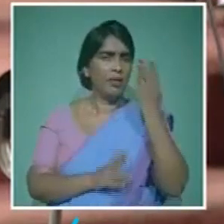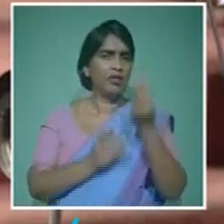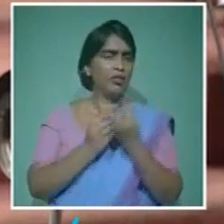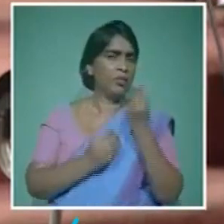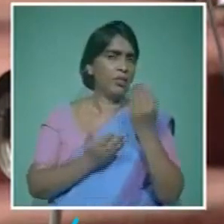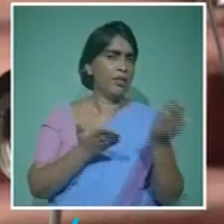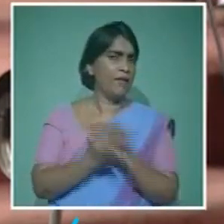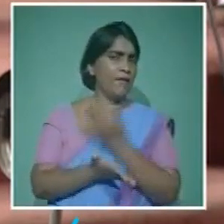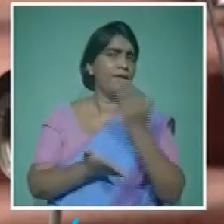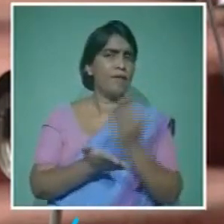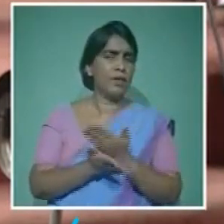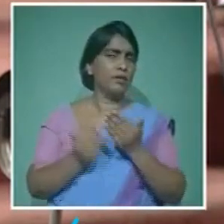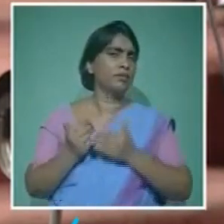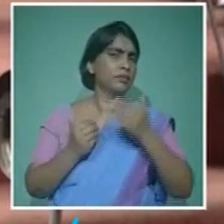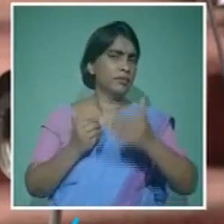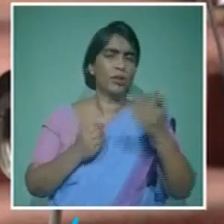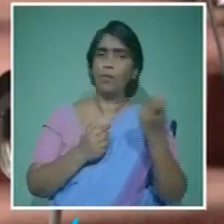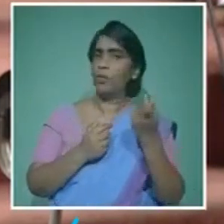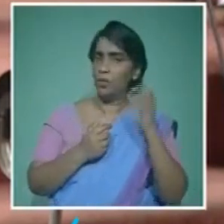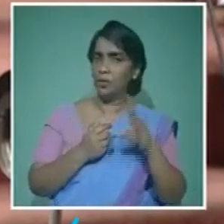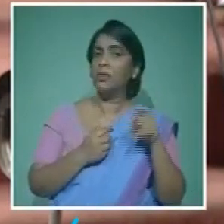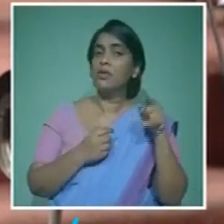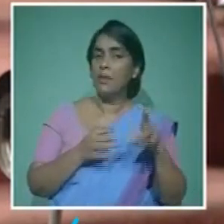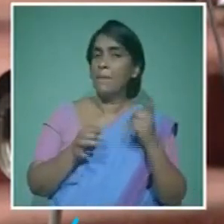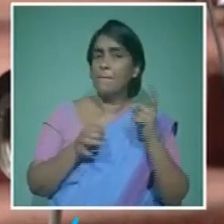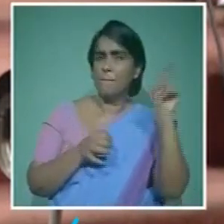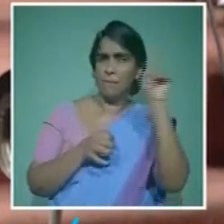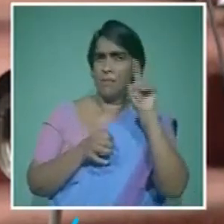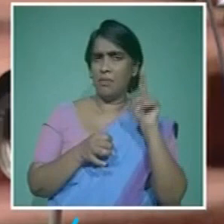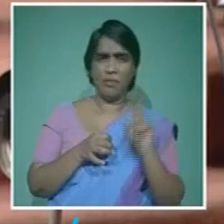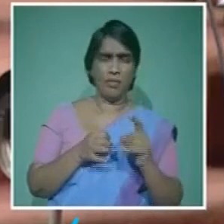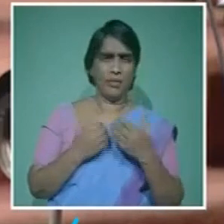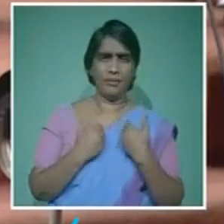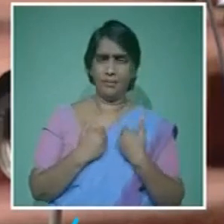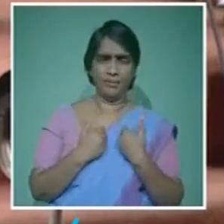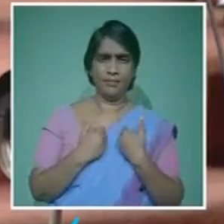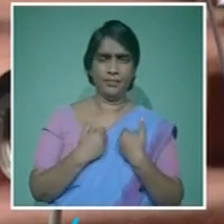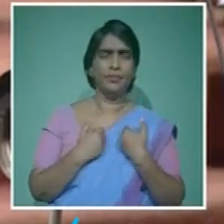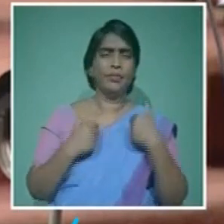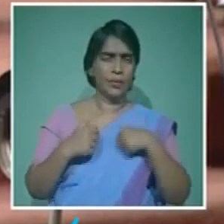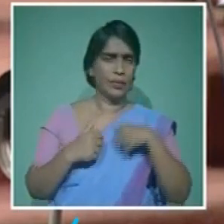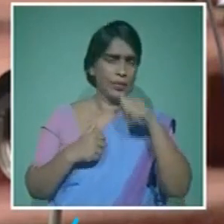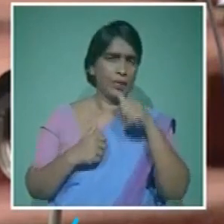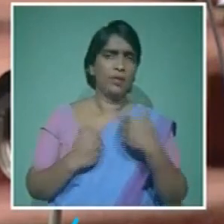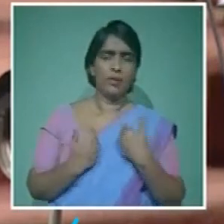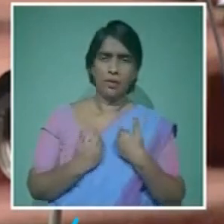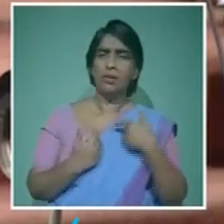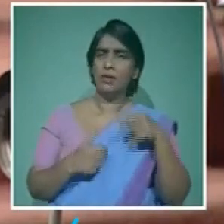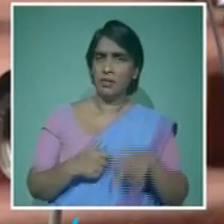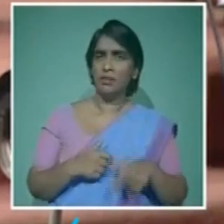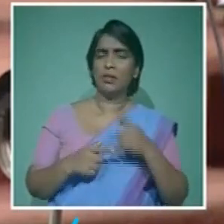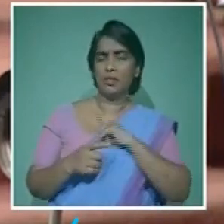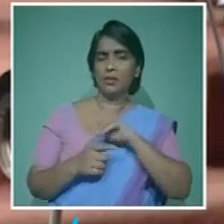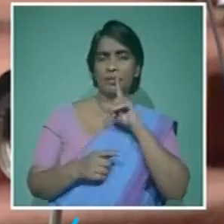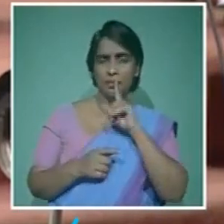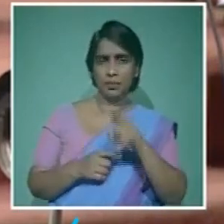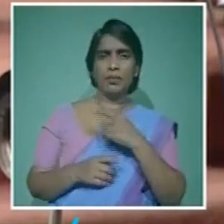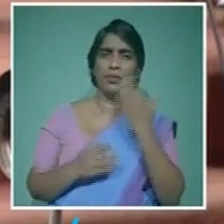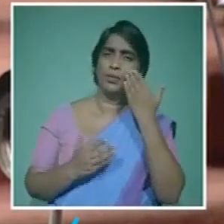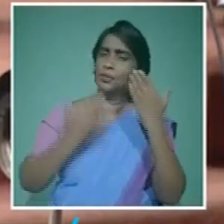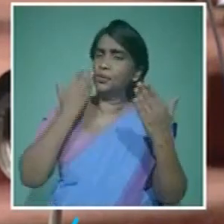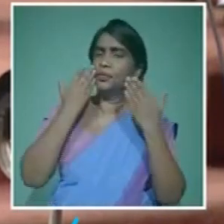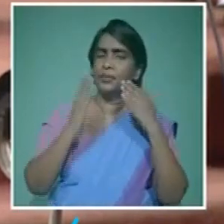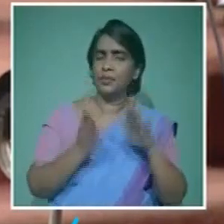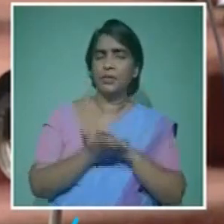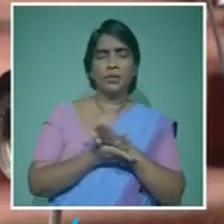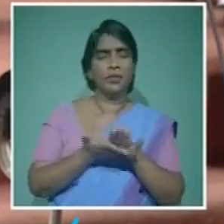ஒதுக்கப்பட்டு கொண்டு வருகிறது என்ற ஒரு கேள்வி பலர் மத்தியிலே இருக்கின்றது, எங்கள் மத்தியிலே இருக்கின்றது. எங்களை பொறுத்த மட்டில் நாங்கள் பார்க்கின்ற போது மிக தெளிவாக ஒன்று